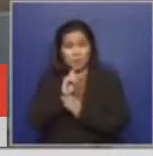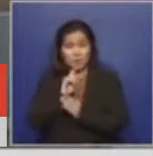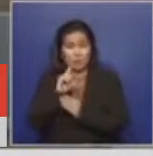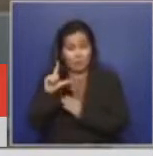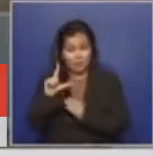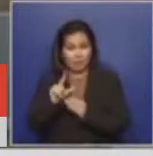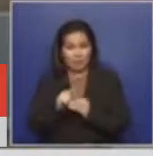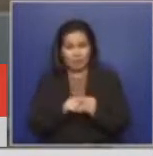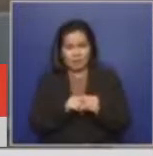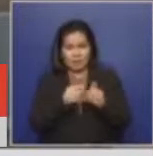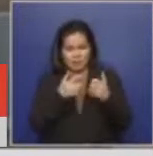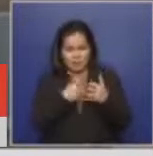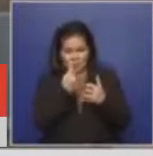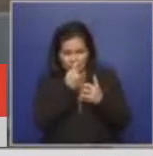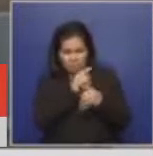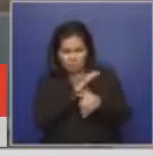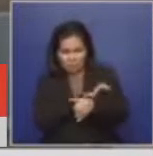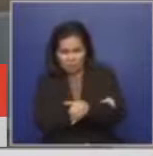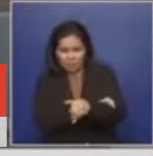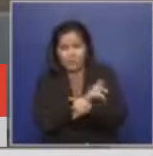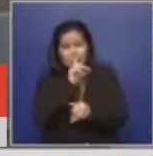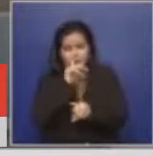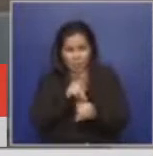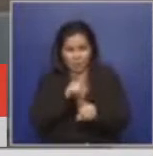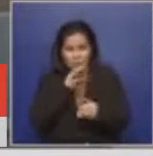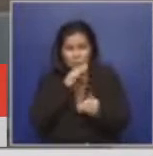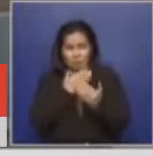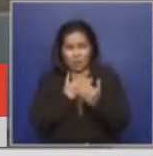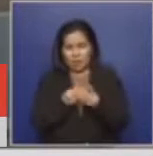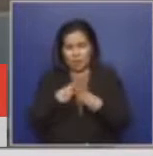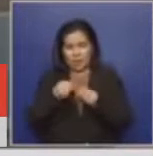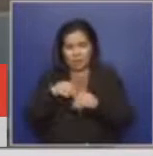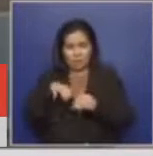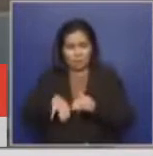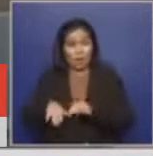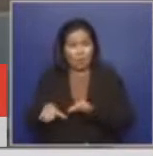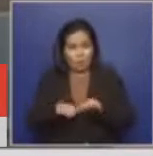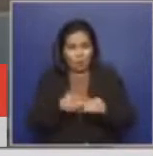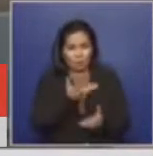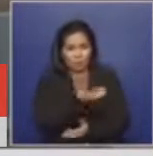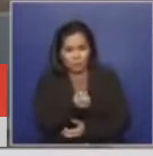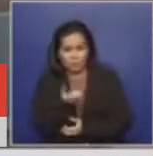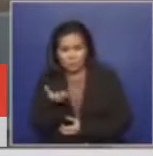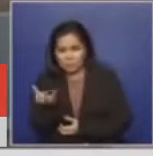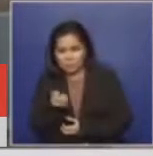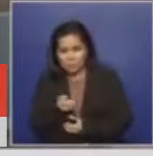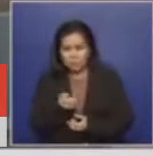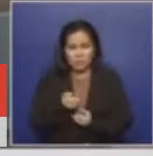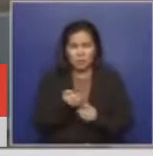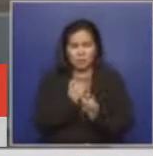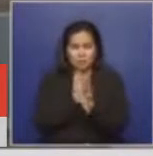นี่ยอสม.มีเครื่องวัดเนี่ยตอนนี้ไปตามบ้านต่างๆต้องยืมกันไปยืมกันมานะครับต้องเข้